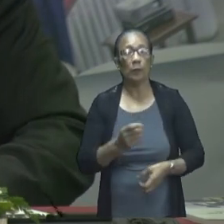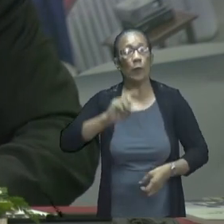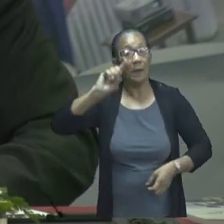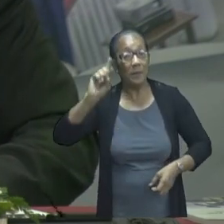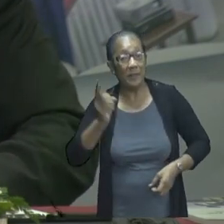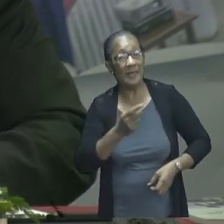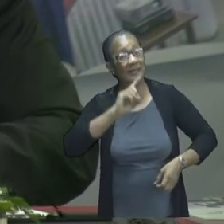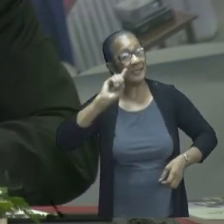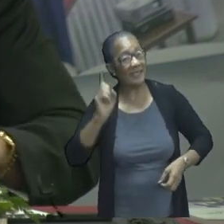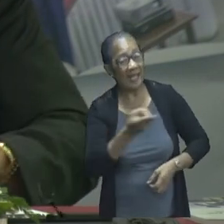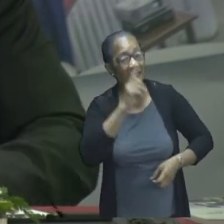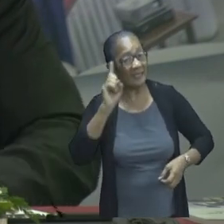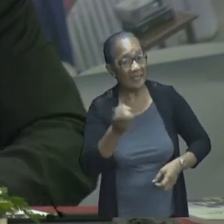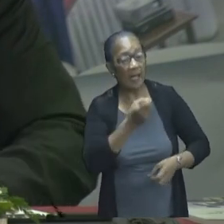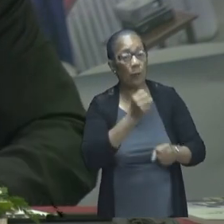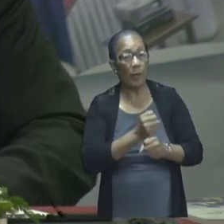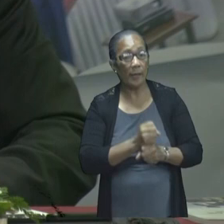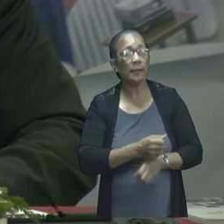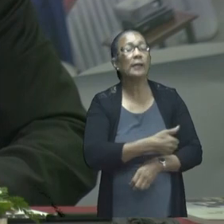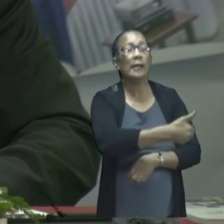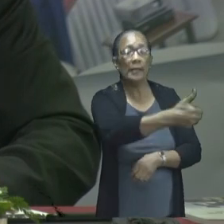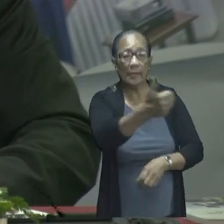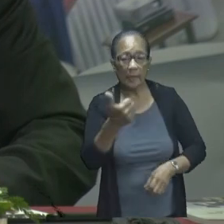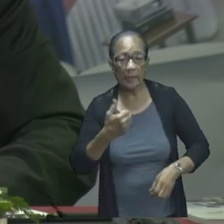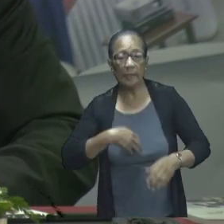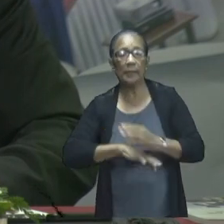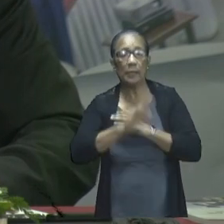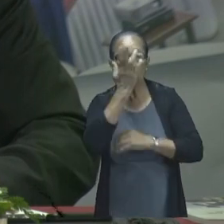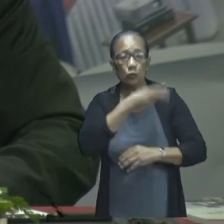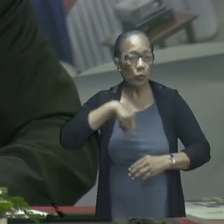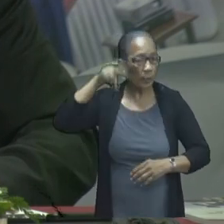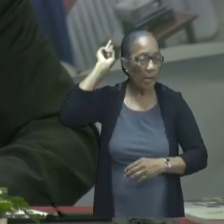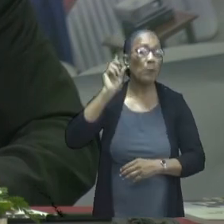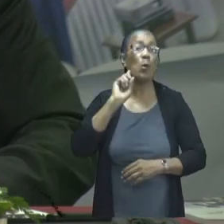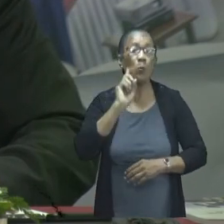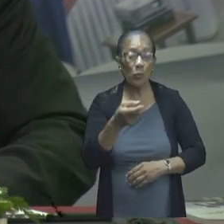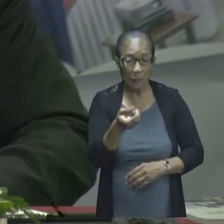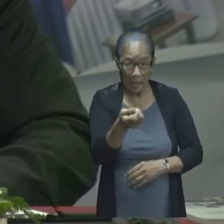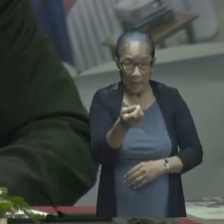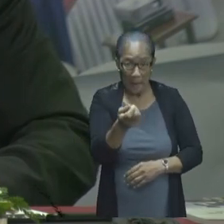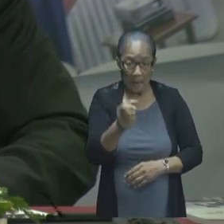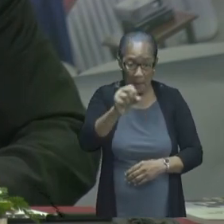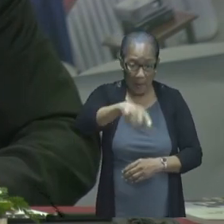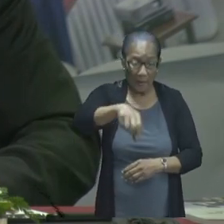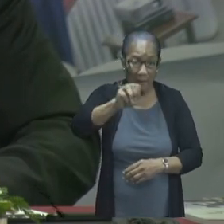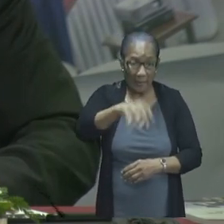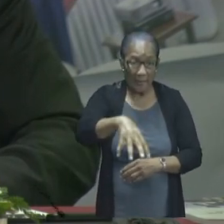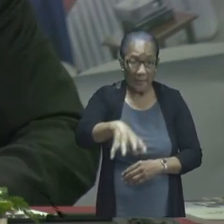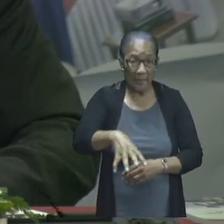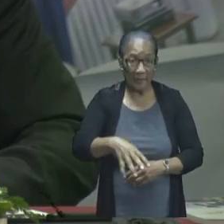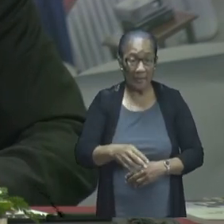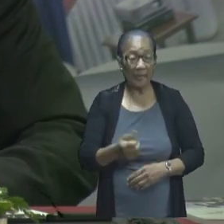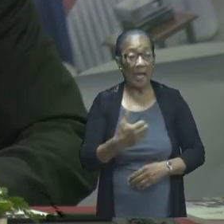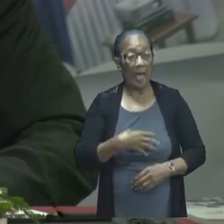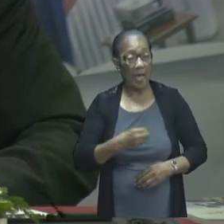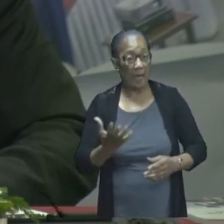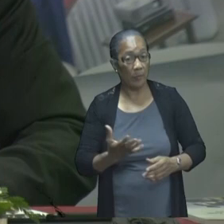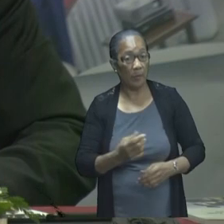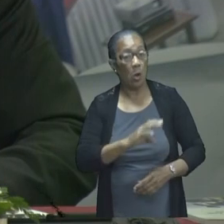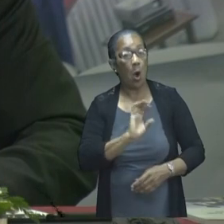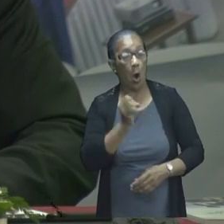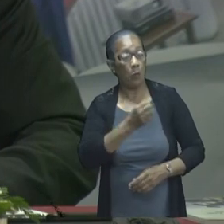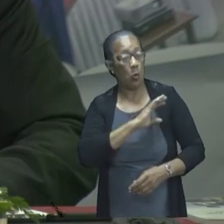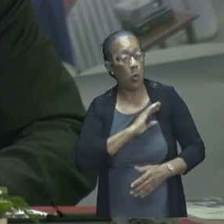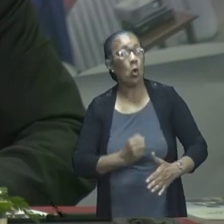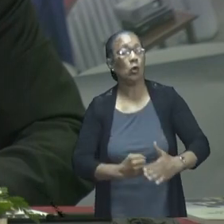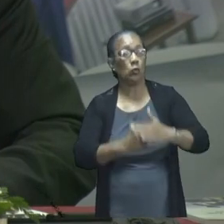zodat alle personen suriname een bankrekening hebben een bank account hebben om ook die ondersteunen van ons te kunnen krijgen